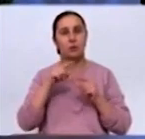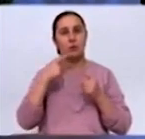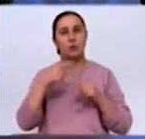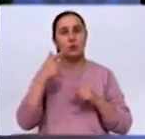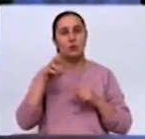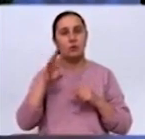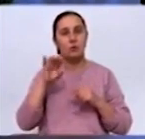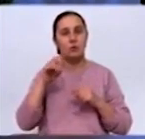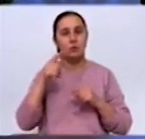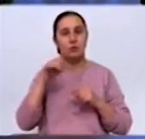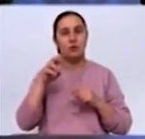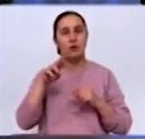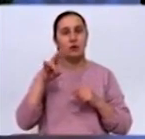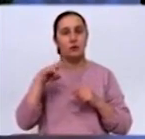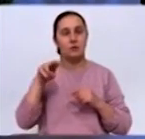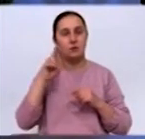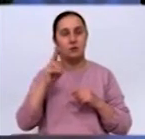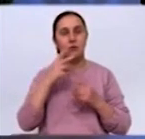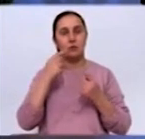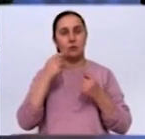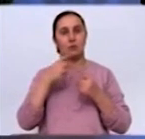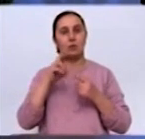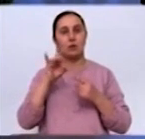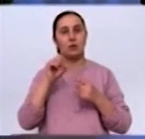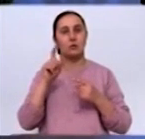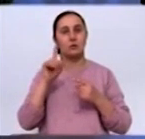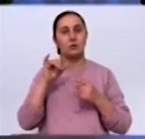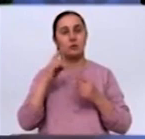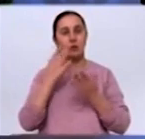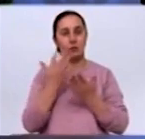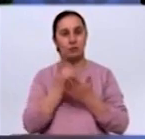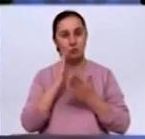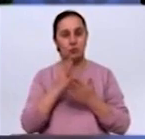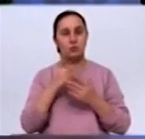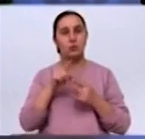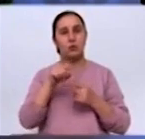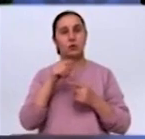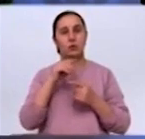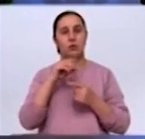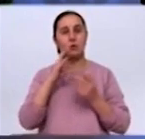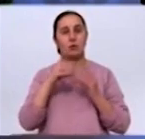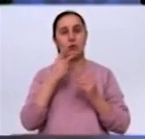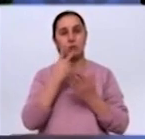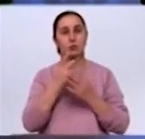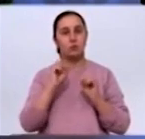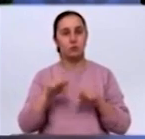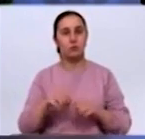Google, Chrome, Yandex va yana boshqa ko'rinishdagi brauzerlar mavjud bo'lsa, ular orqali ham ko'rish mumkin